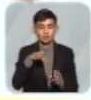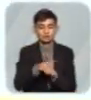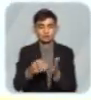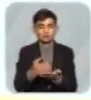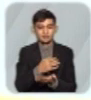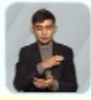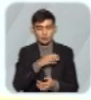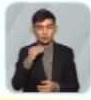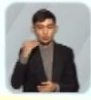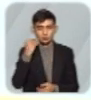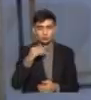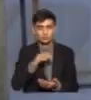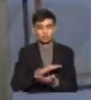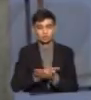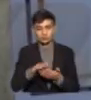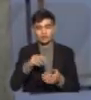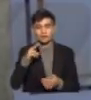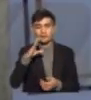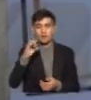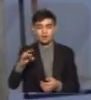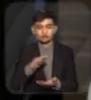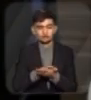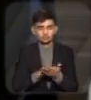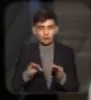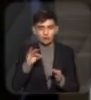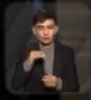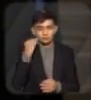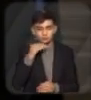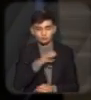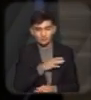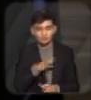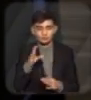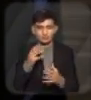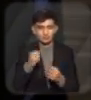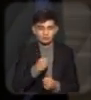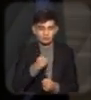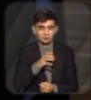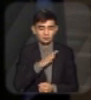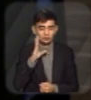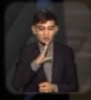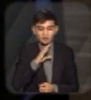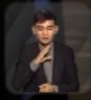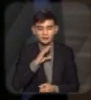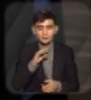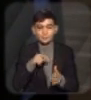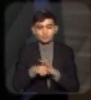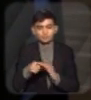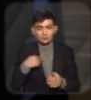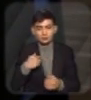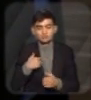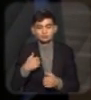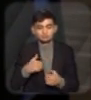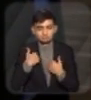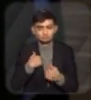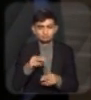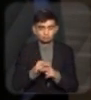награду в номинации «Лучший двор», оказалась домком Кадылгаш Рахиева. Гражданский альянс багалады. Наш труд оценили власти и